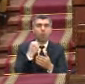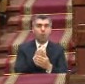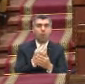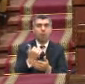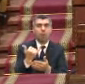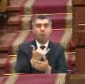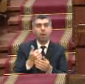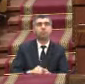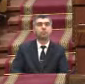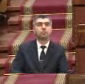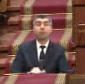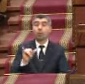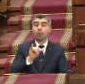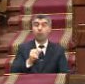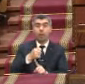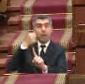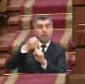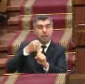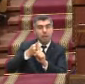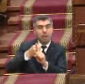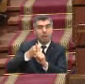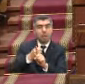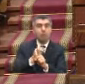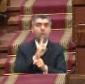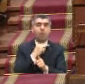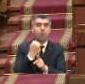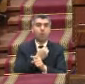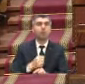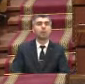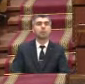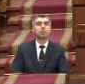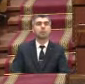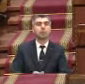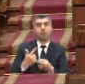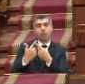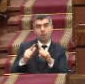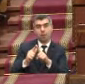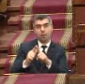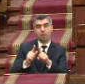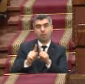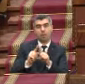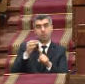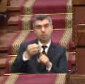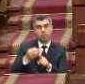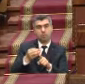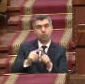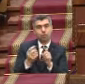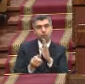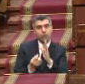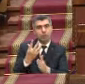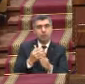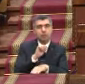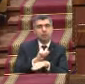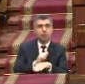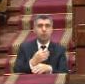الكبير، وما هي الإصلاحات التي تباشرها حكومتكم بما يتلائم ومتطلبات إرساء النظام الجديد للحماية الاجتماعية؟